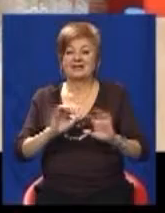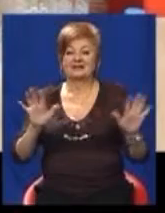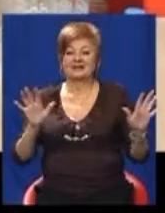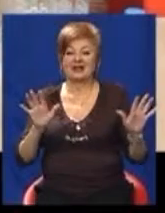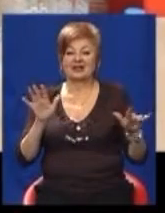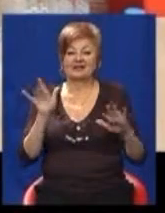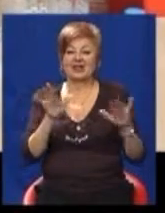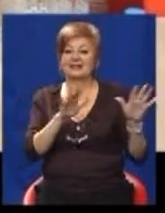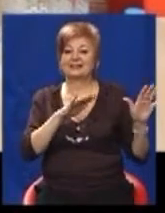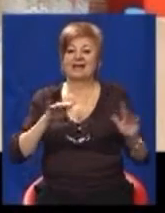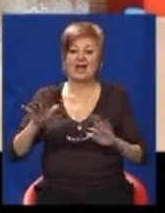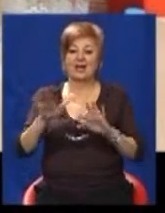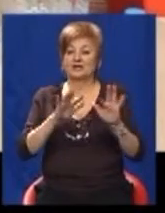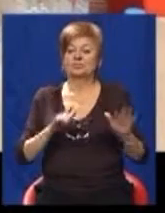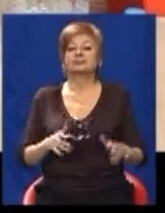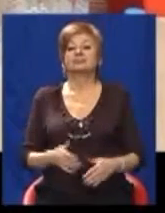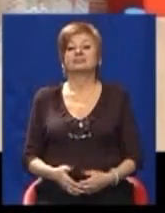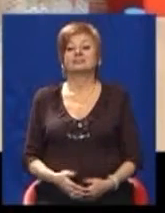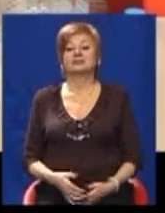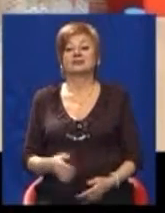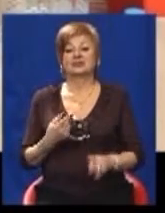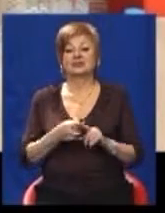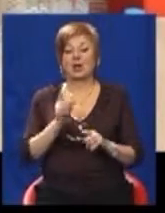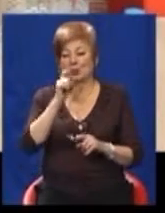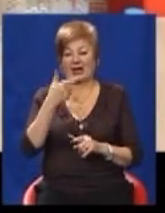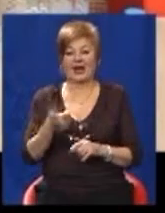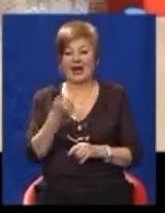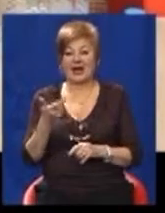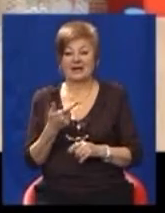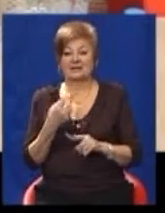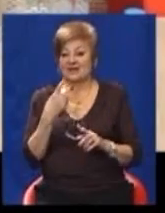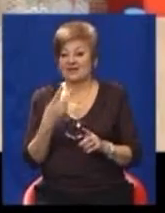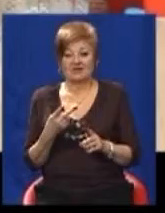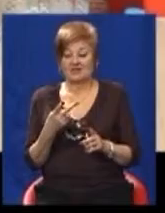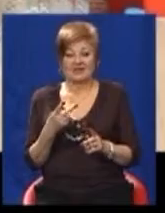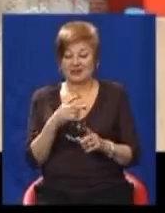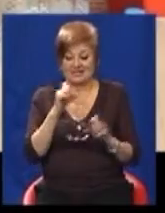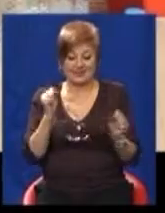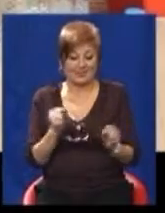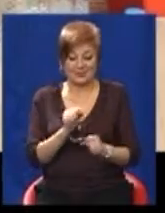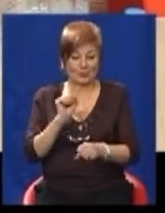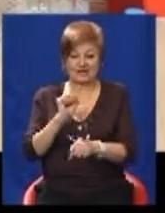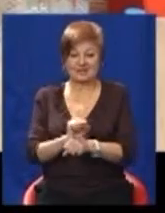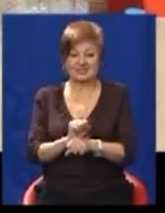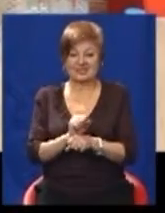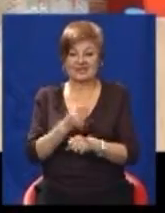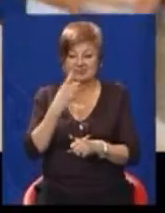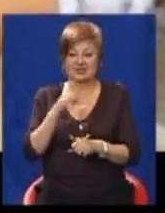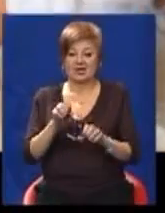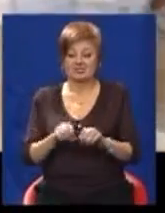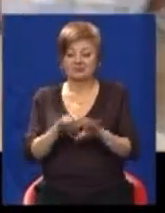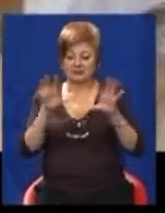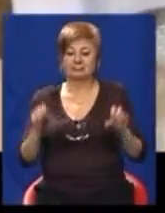із бульбашок вилітає такий пар, оце є вуглекислий газ. І цю реакцію просто неможливо припинити